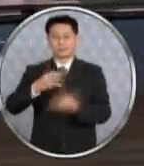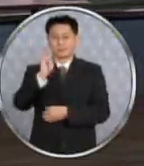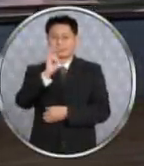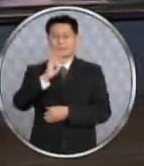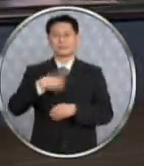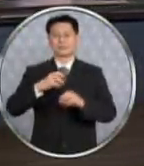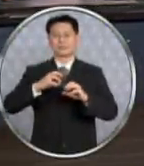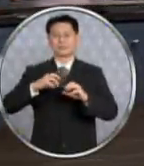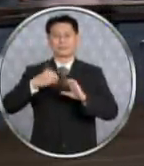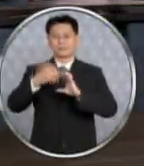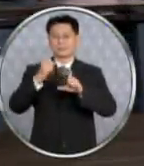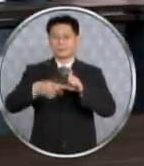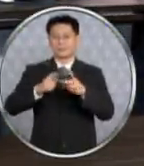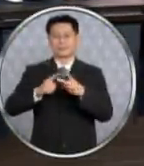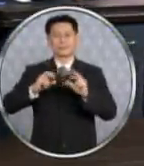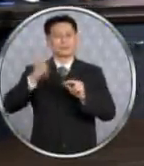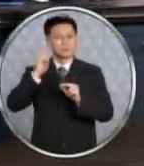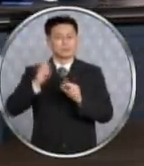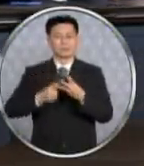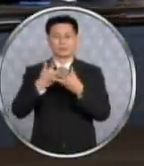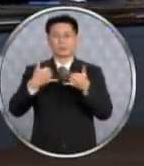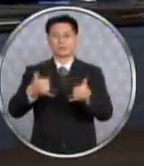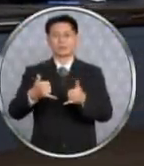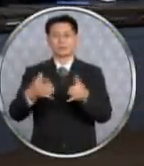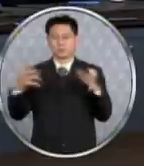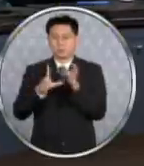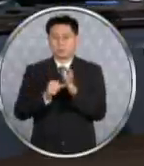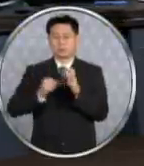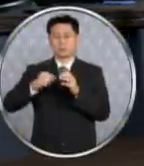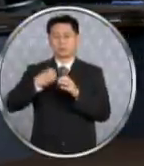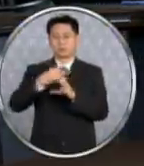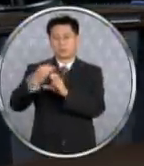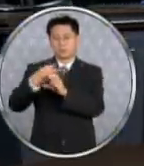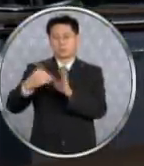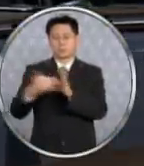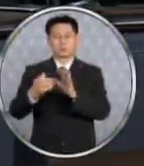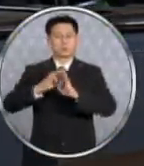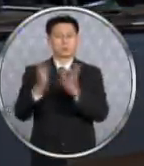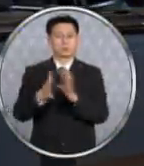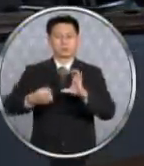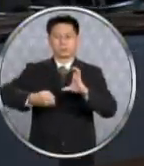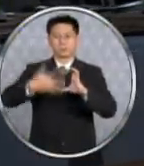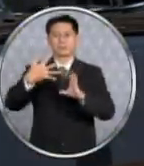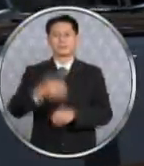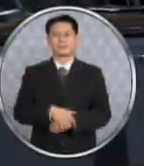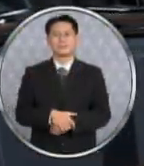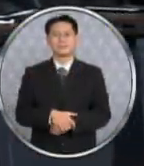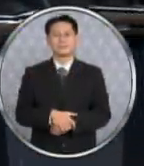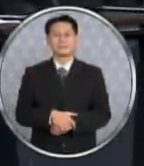的电视台、广播电台和网络媒体同步接收公视的讯号，联播今天辩论会的实